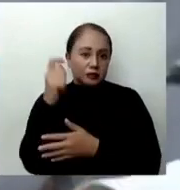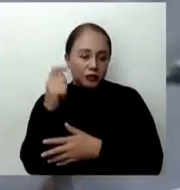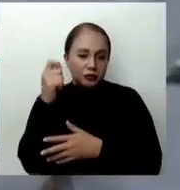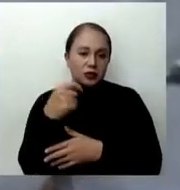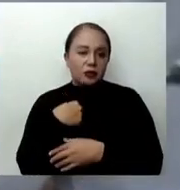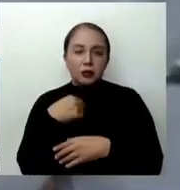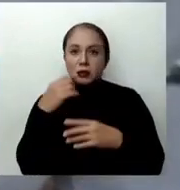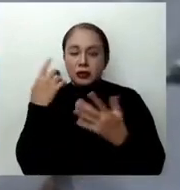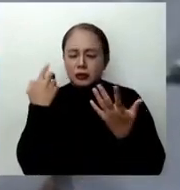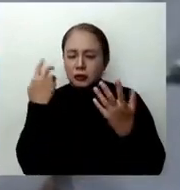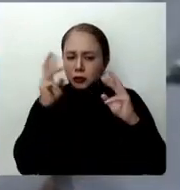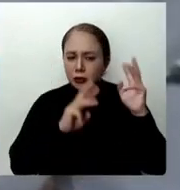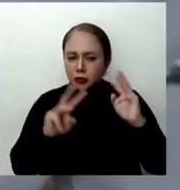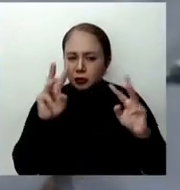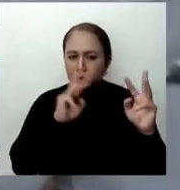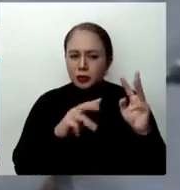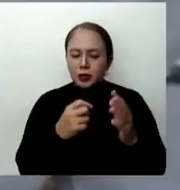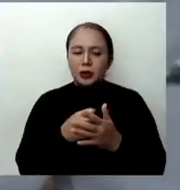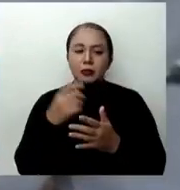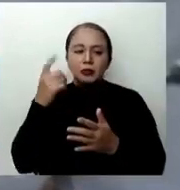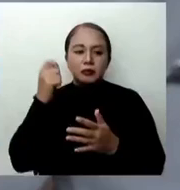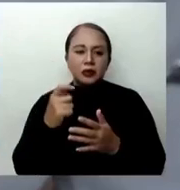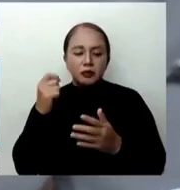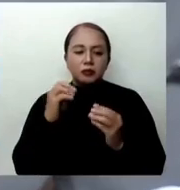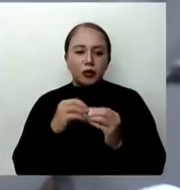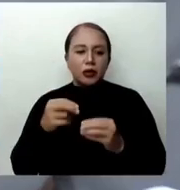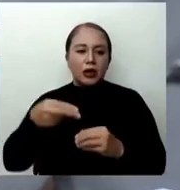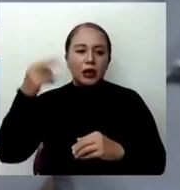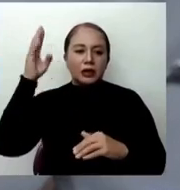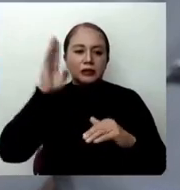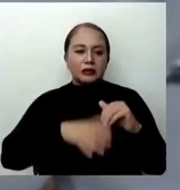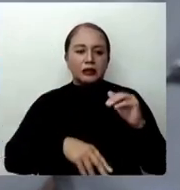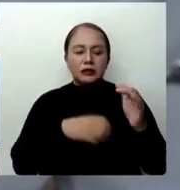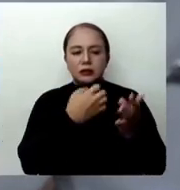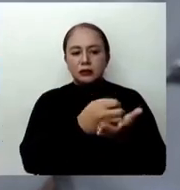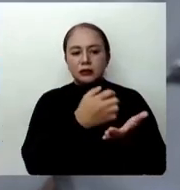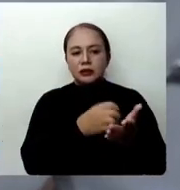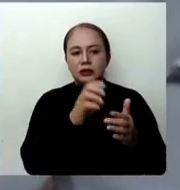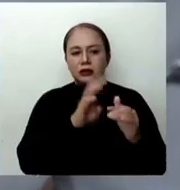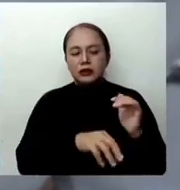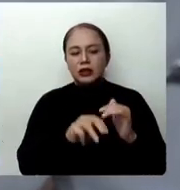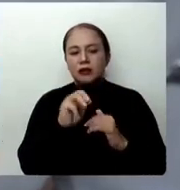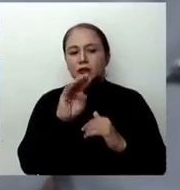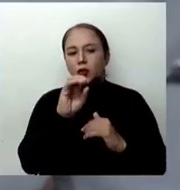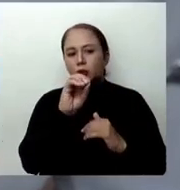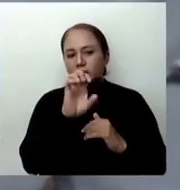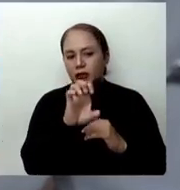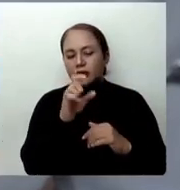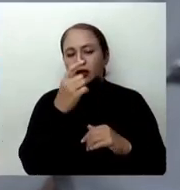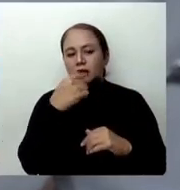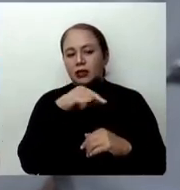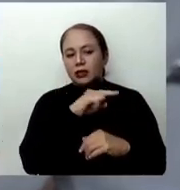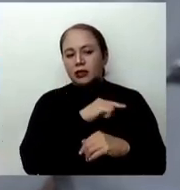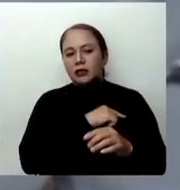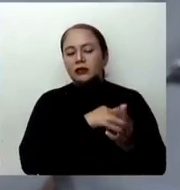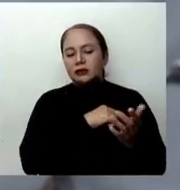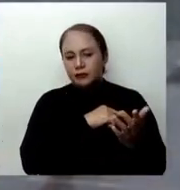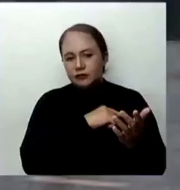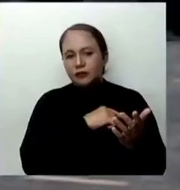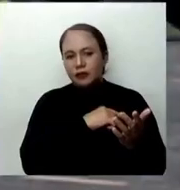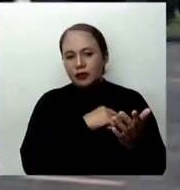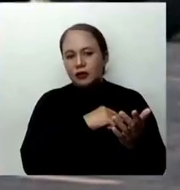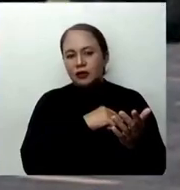po kami na yung pong pensyon mas malaki pa po sa ginagastos natin para sa MOE, ng capital outlay ng ating for